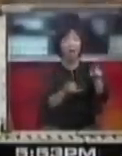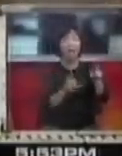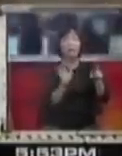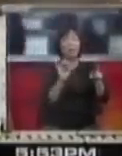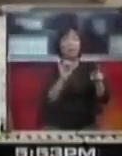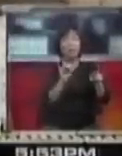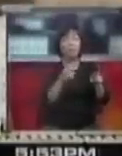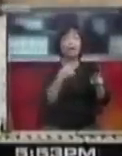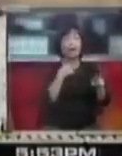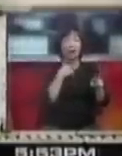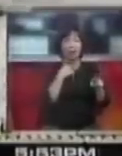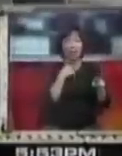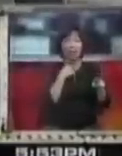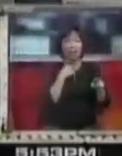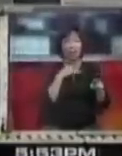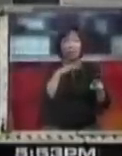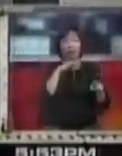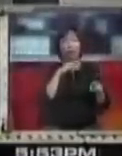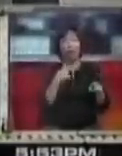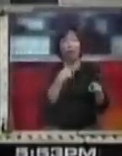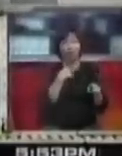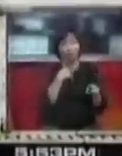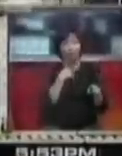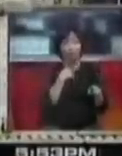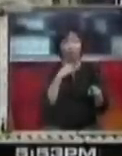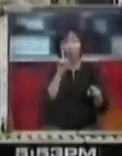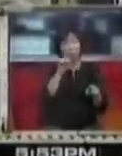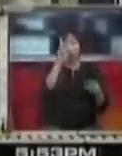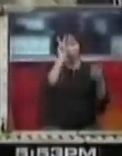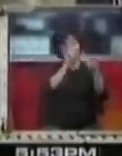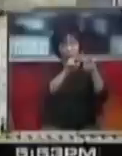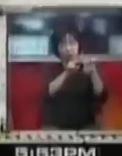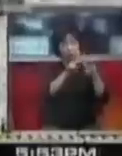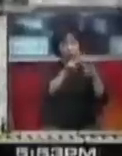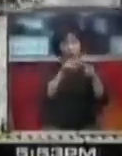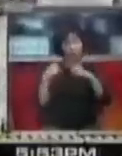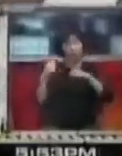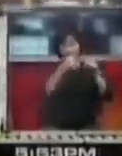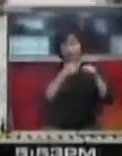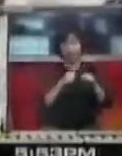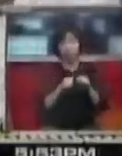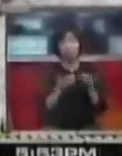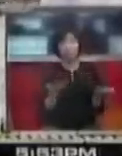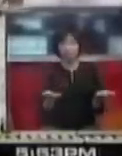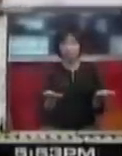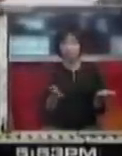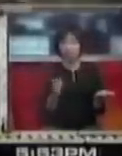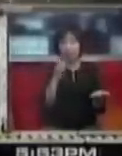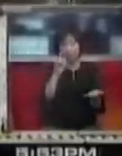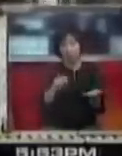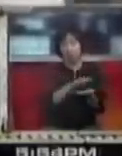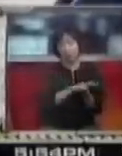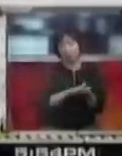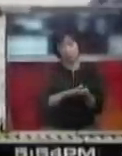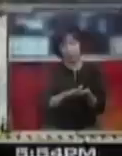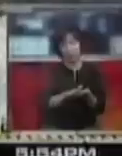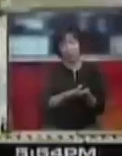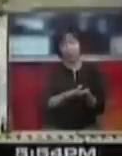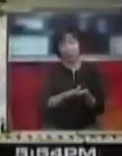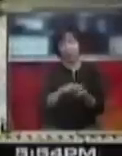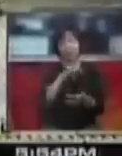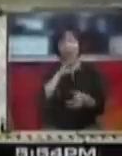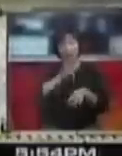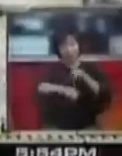daluyan ng tubig na barado. Kaya isang solusyon ang aming napagkasunduan. Linisin ang baradong